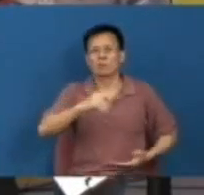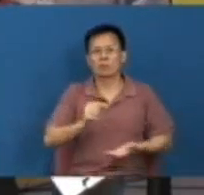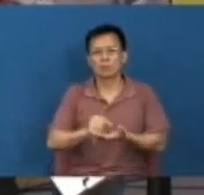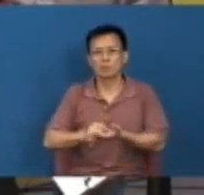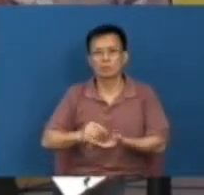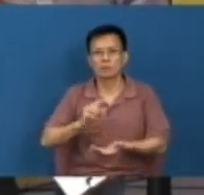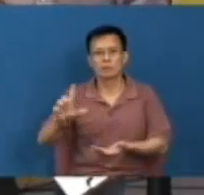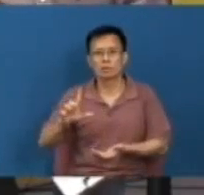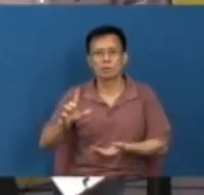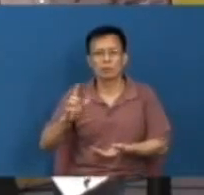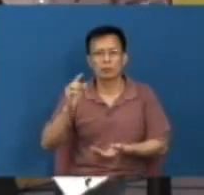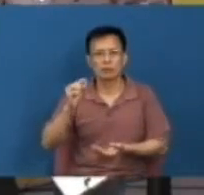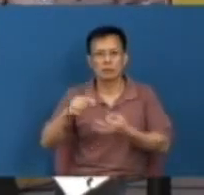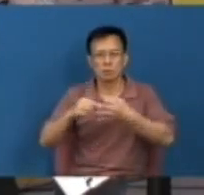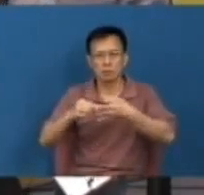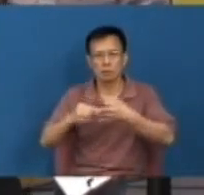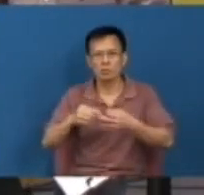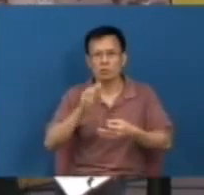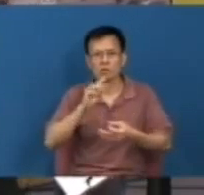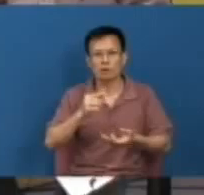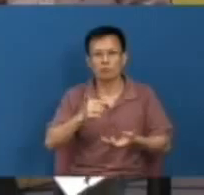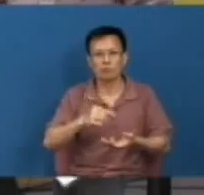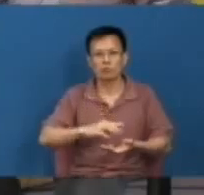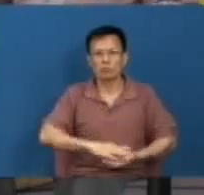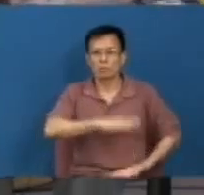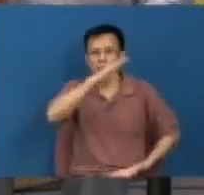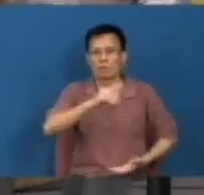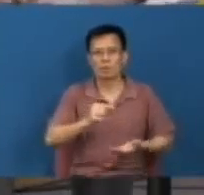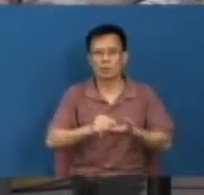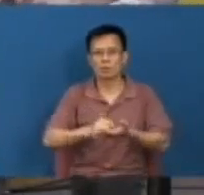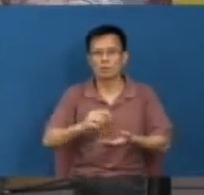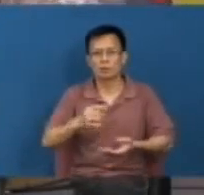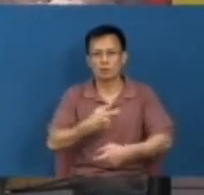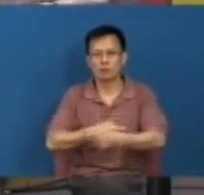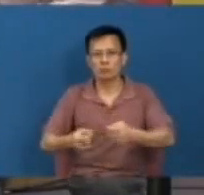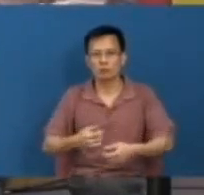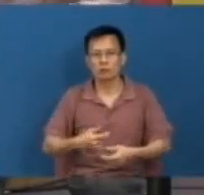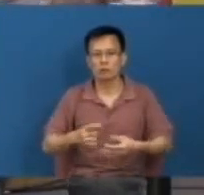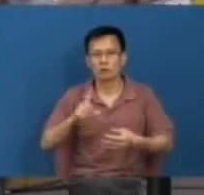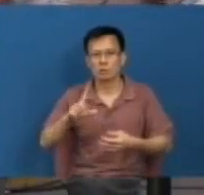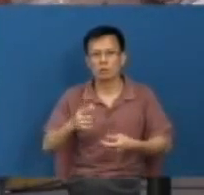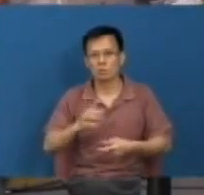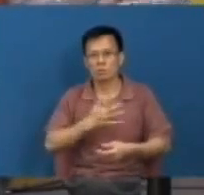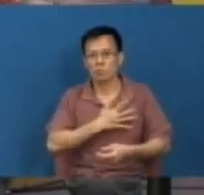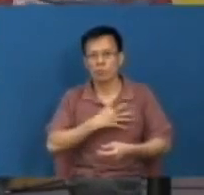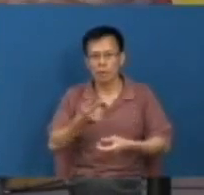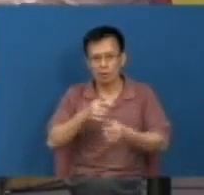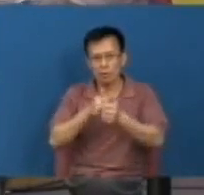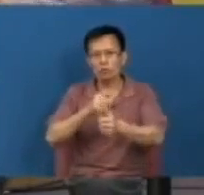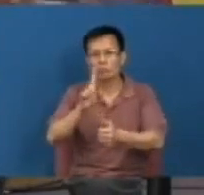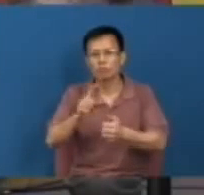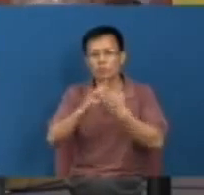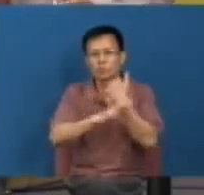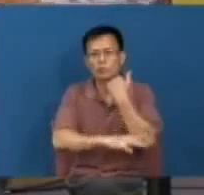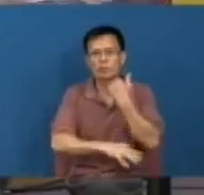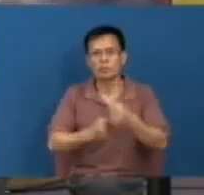果地產商佢咁樣做咧，佢就一定唔敢啦。 嗯。 點解你都未曾嗱？你話要根據咩條例去攞你個鋪都